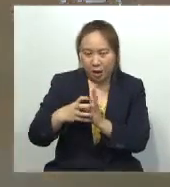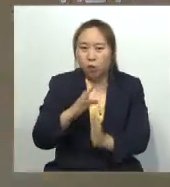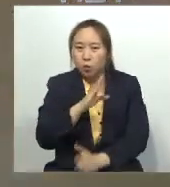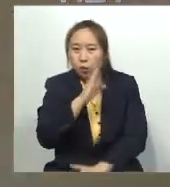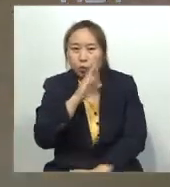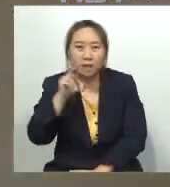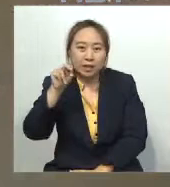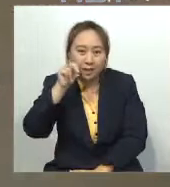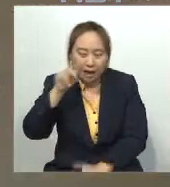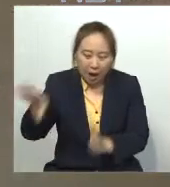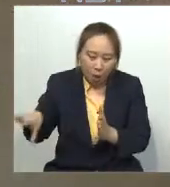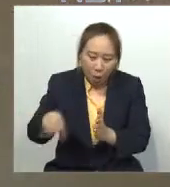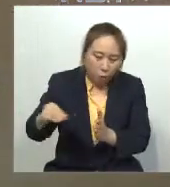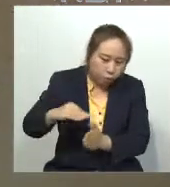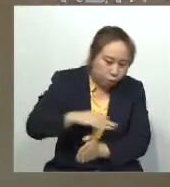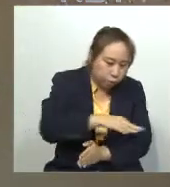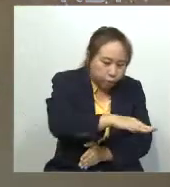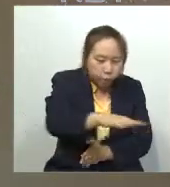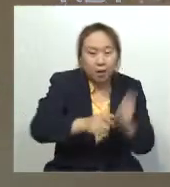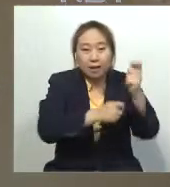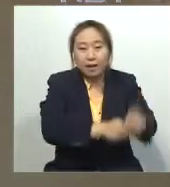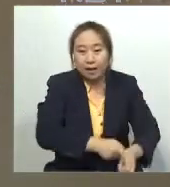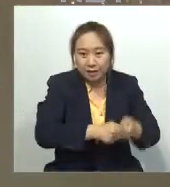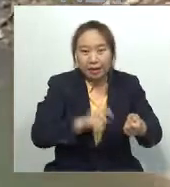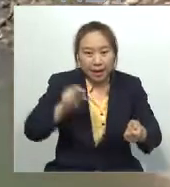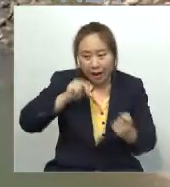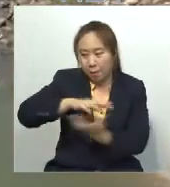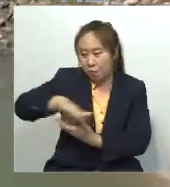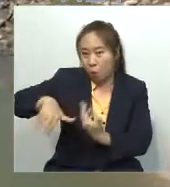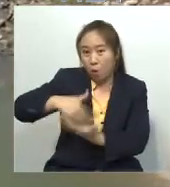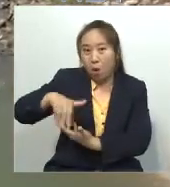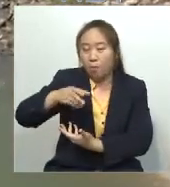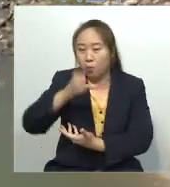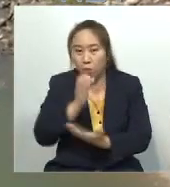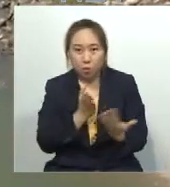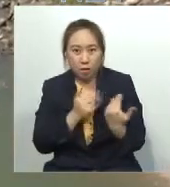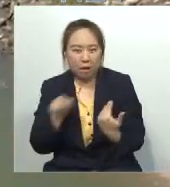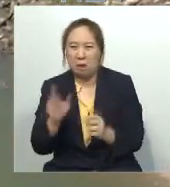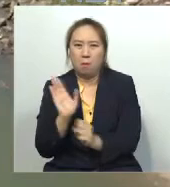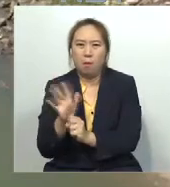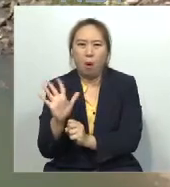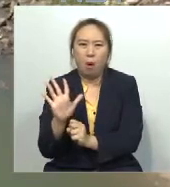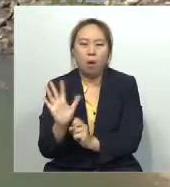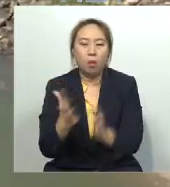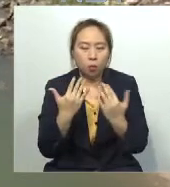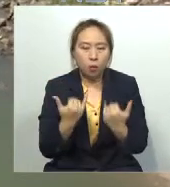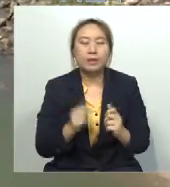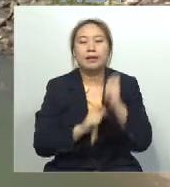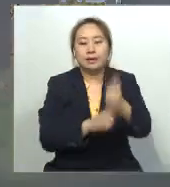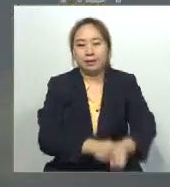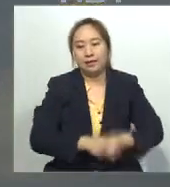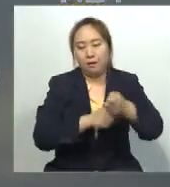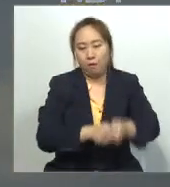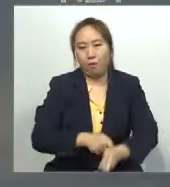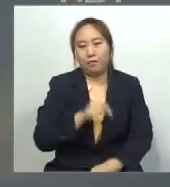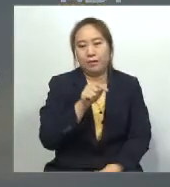การส่งน้ำเข้าไปในพื้นที่การเกษตรอาจจะทำให้น้ำไม่เพียงพอสำหรับการอุปโภคบริโภคและวันนี้นะครับเกษตรกรที่นี่หลายค